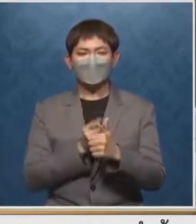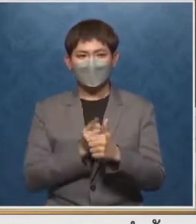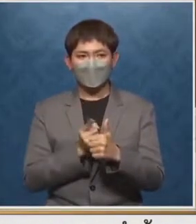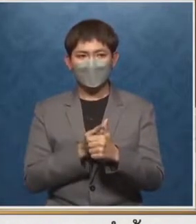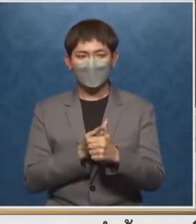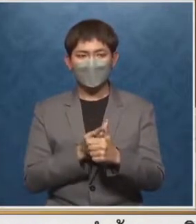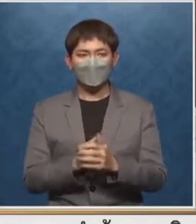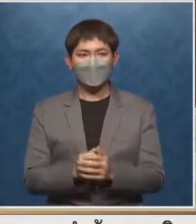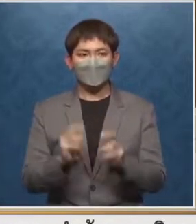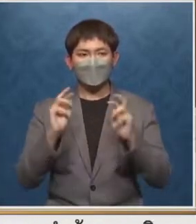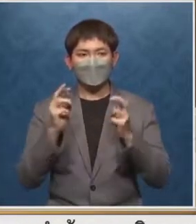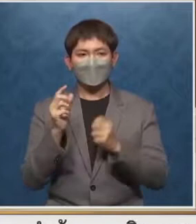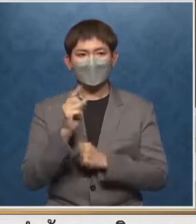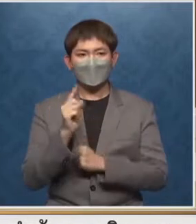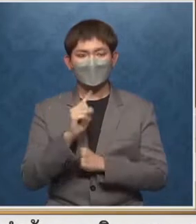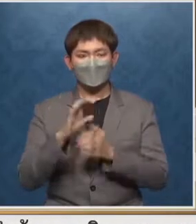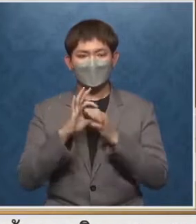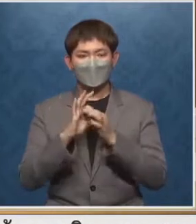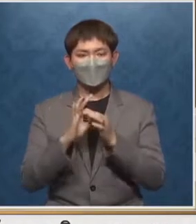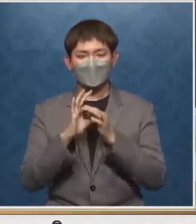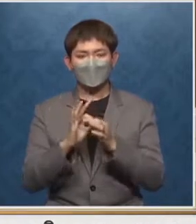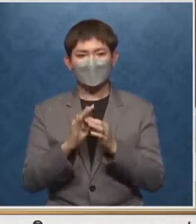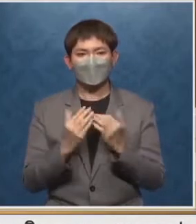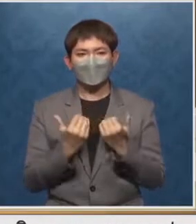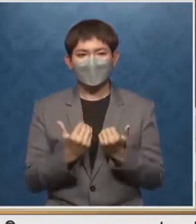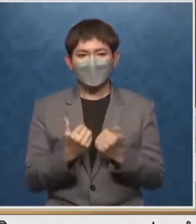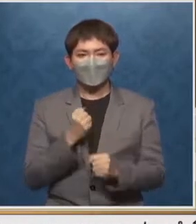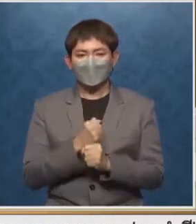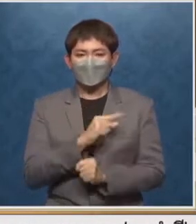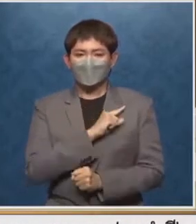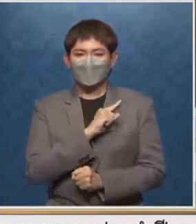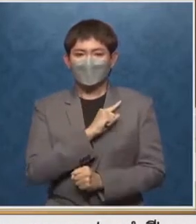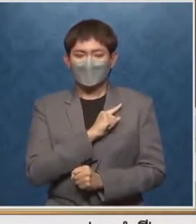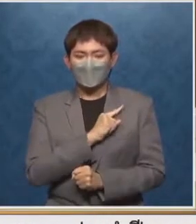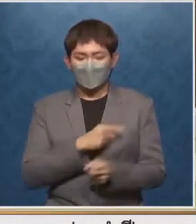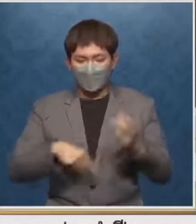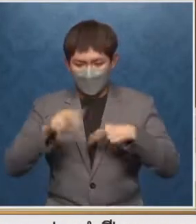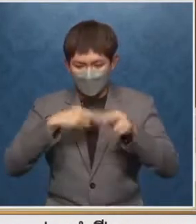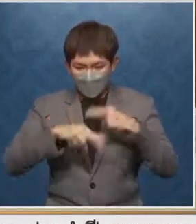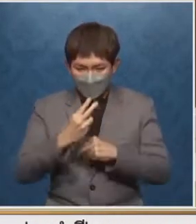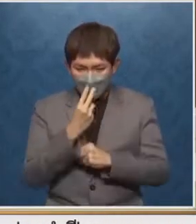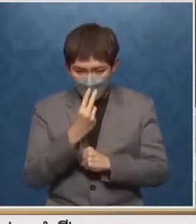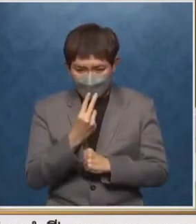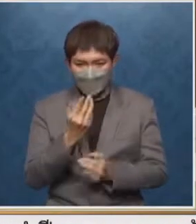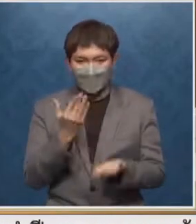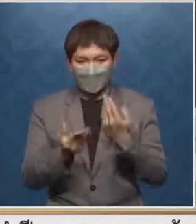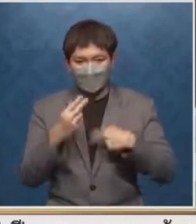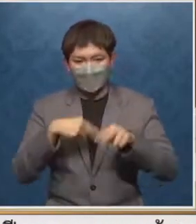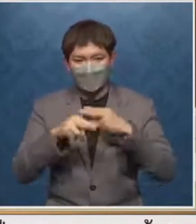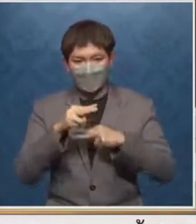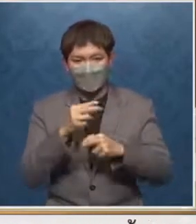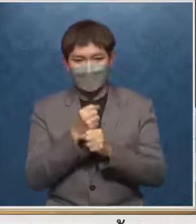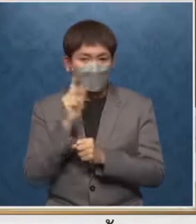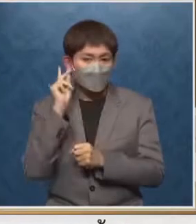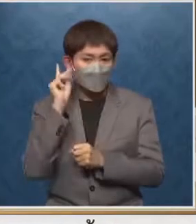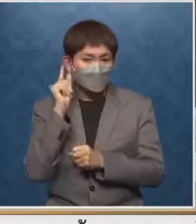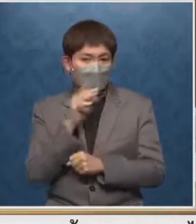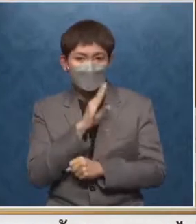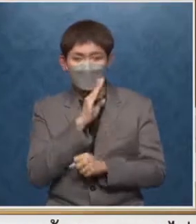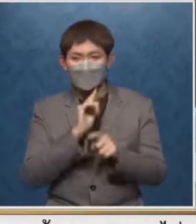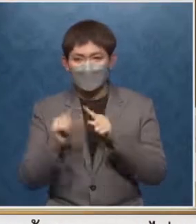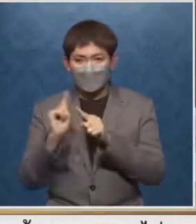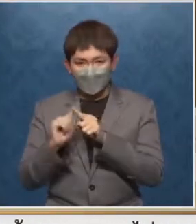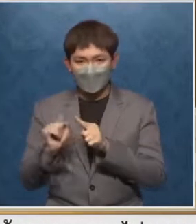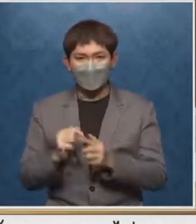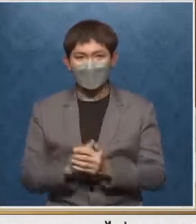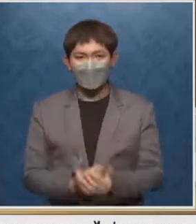ท่านพูดถึงข้อห่วงใยในการที่จะต้องทำหน้าที่ในการคัดกรองหรือว่าตรวจสอบข่าวลวงข่าวปลอม